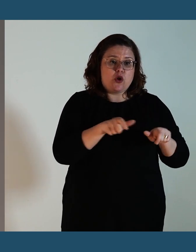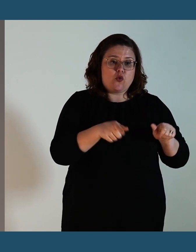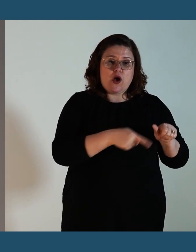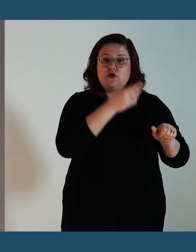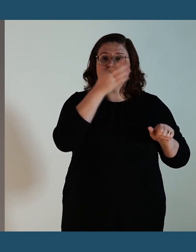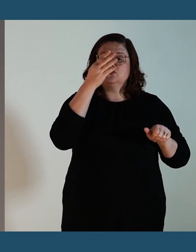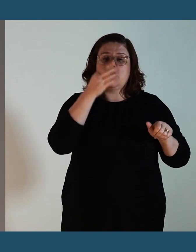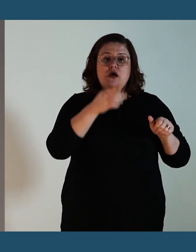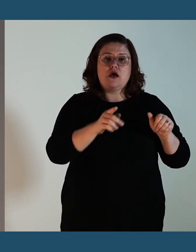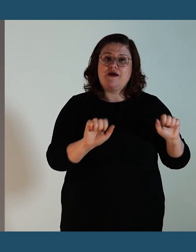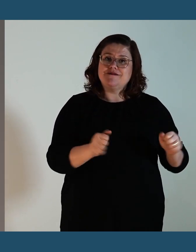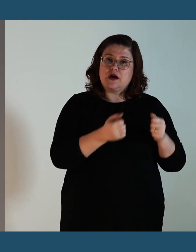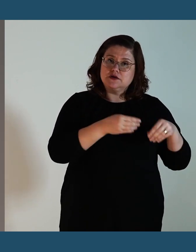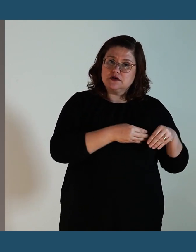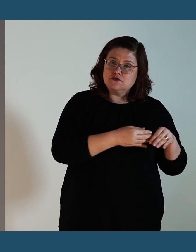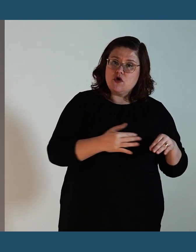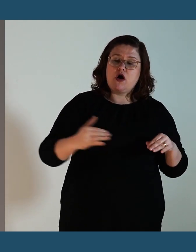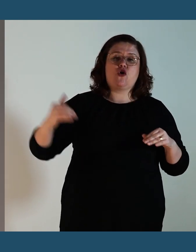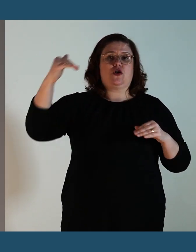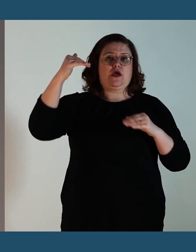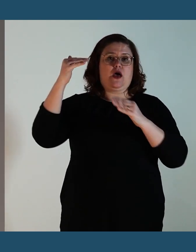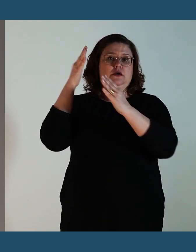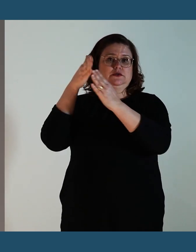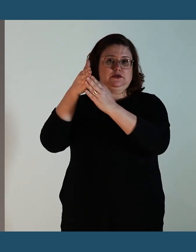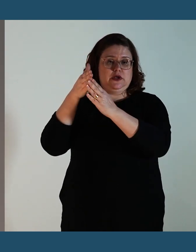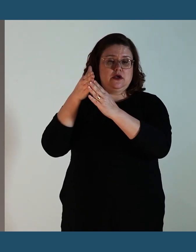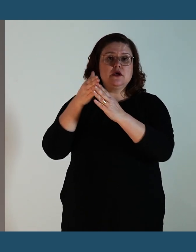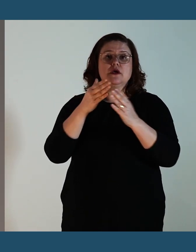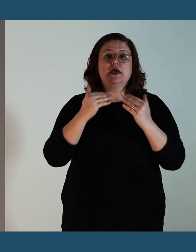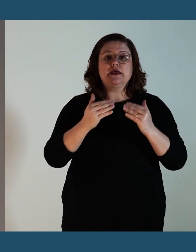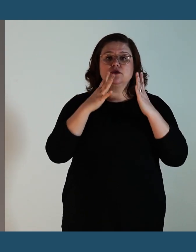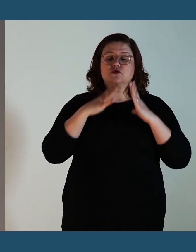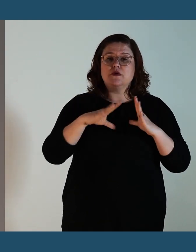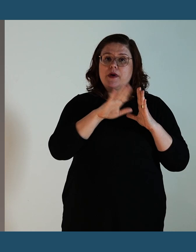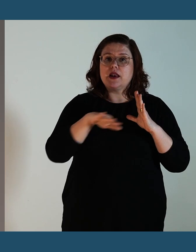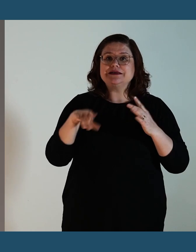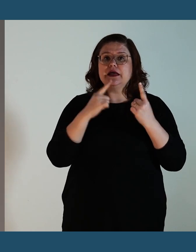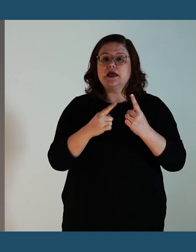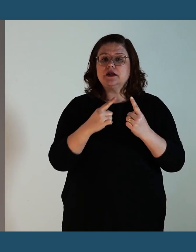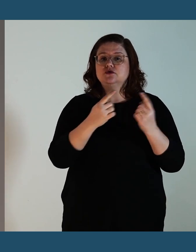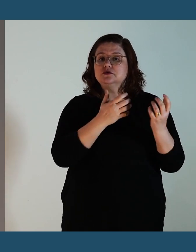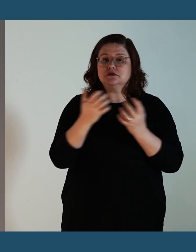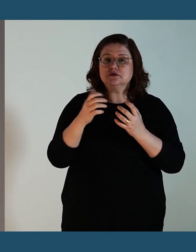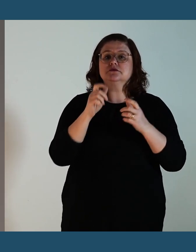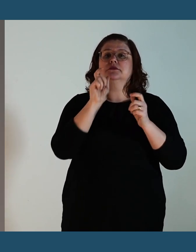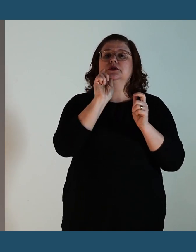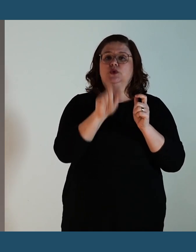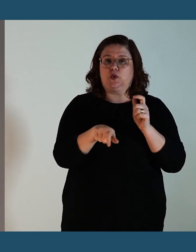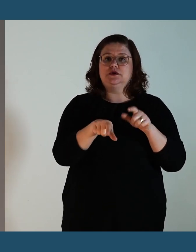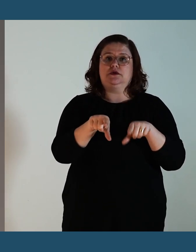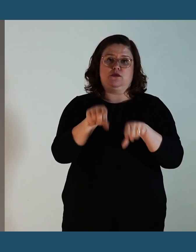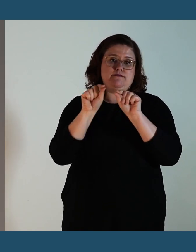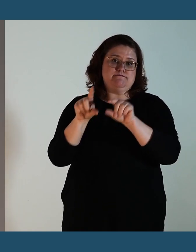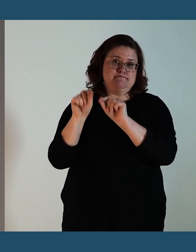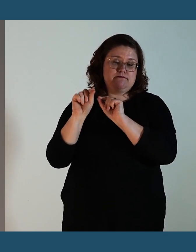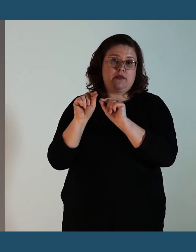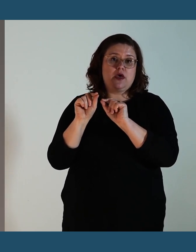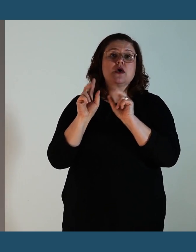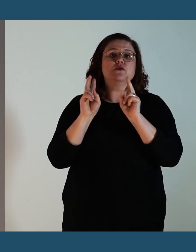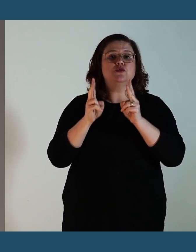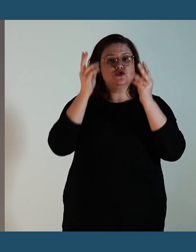aikana aina varhaiskasvatuksesta korkea-asteelle, jotta kehitysvammaisten lasten erityistarpeet tulee tunnistetuiksi ja huolehditaan siitä,